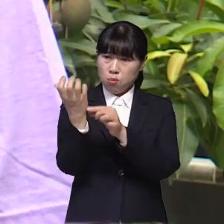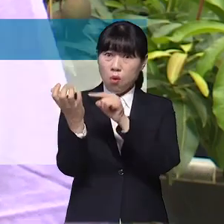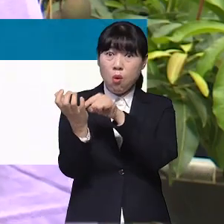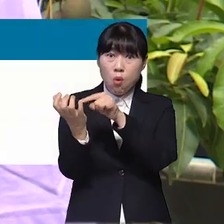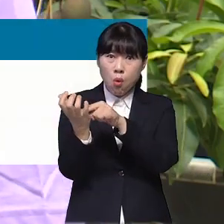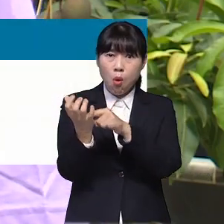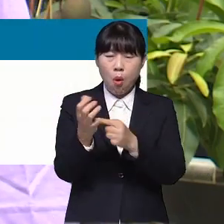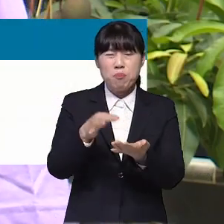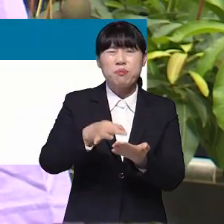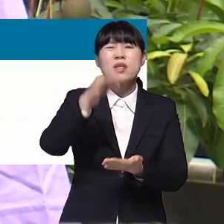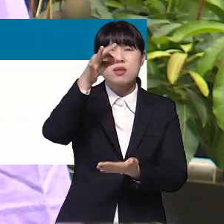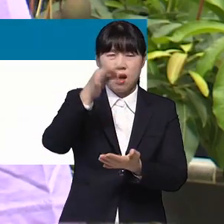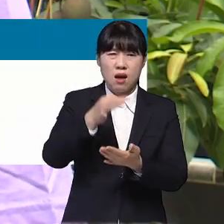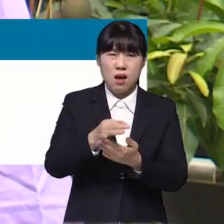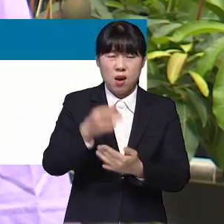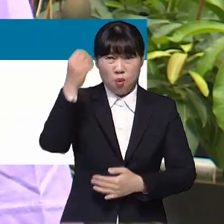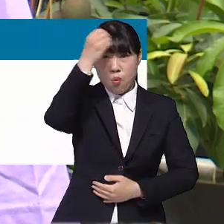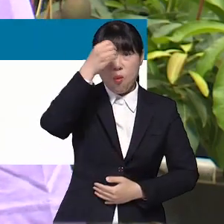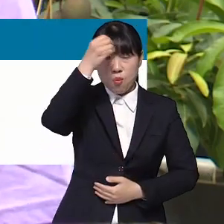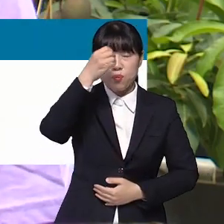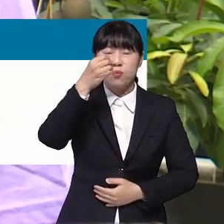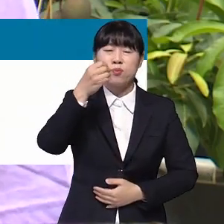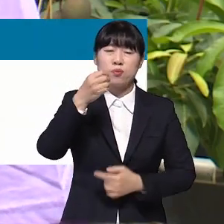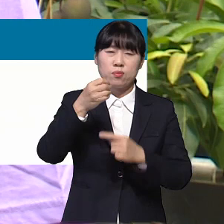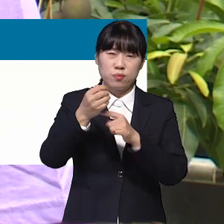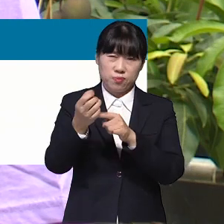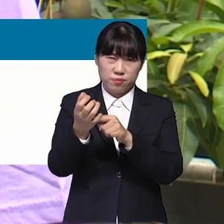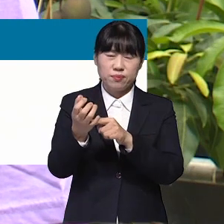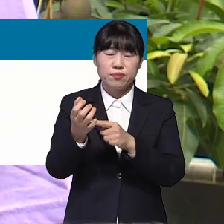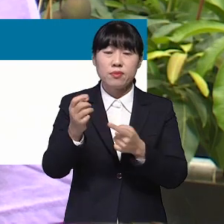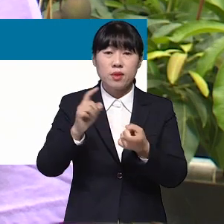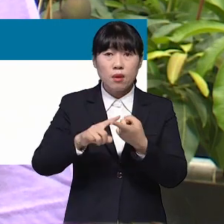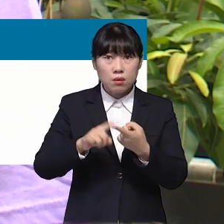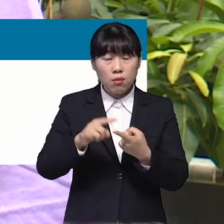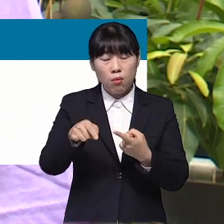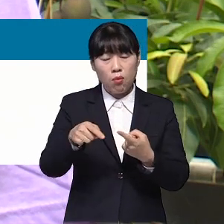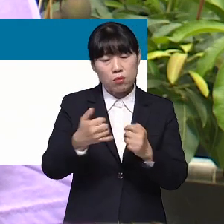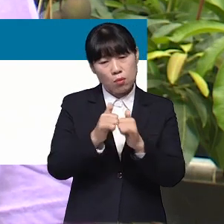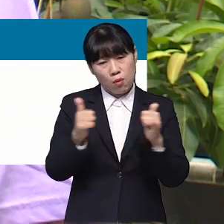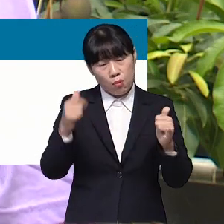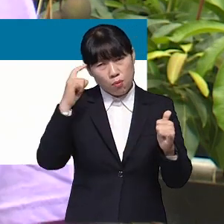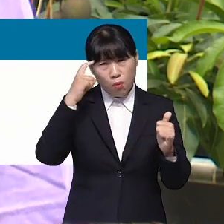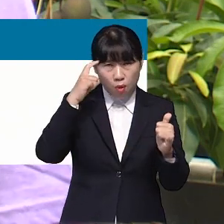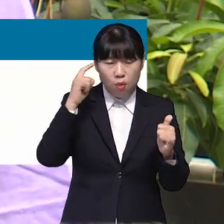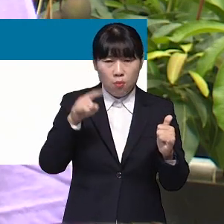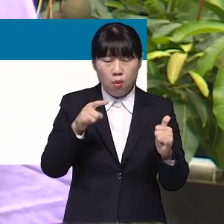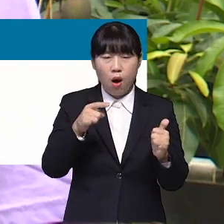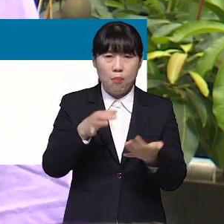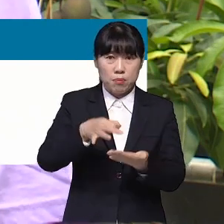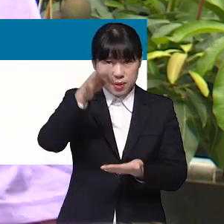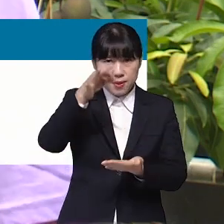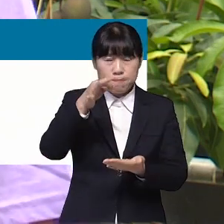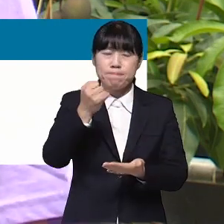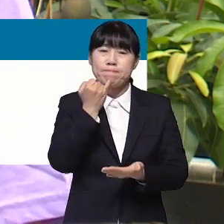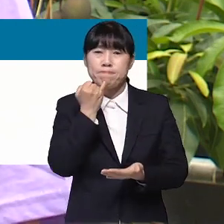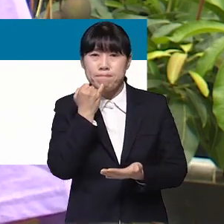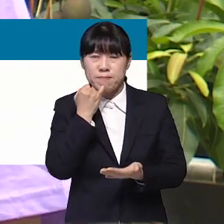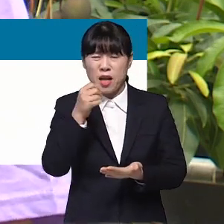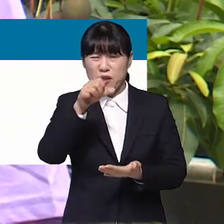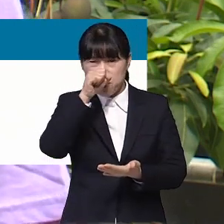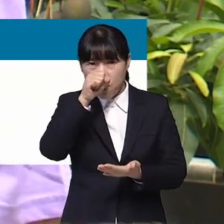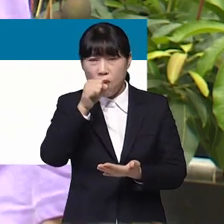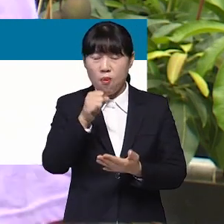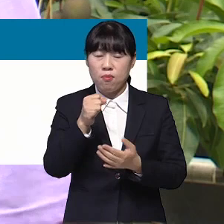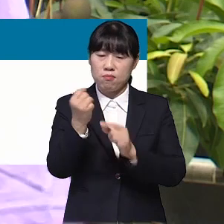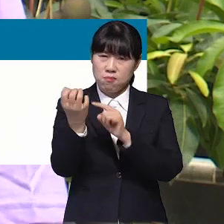일단은 9급 과일이 라는 소비 인식이 있구요 그리고 이 9과 일이라는 것에 소비자분들이 어제 가격을 주고 좋은 과일을 먹자